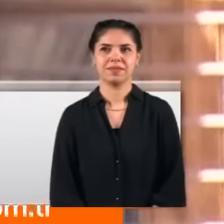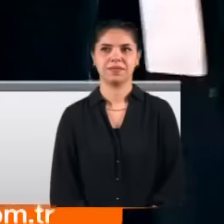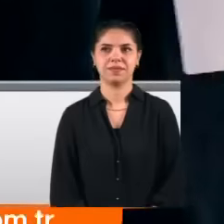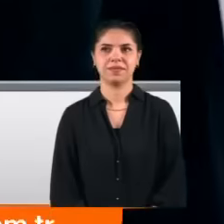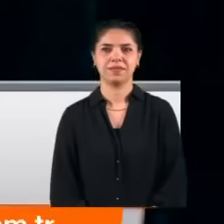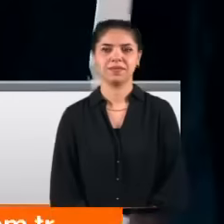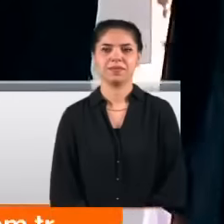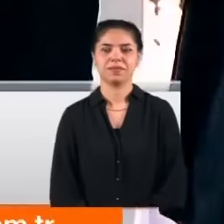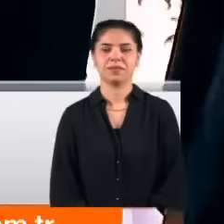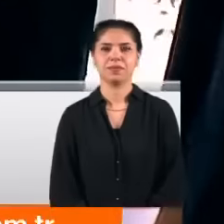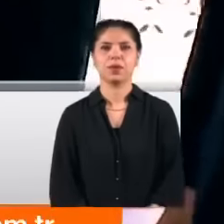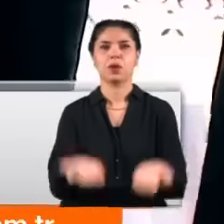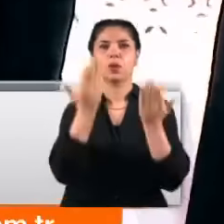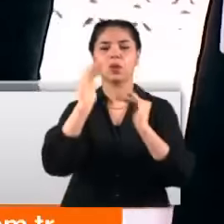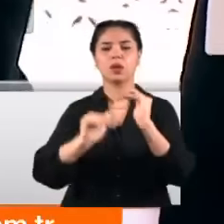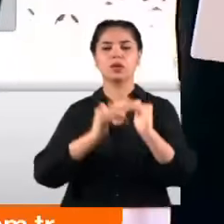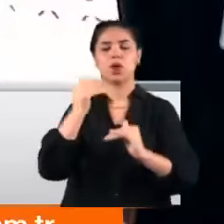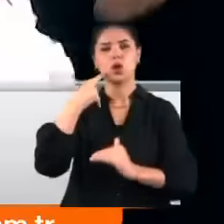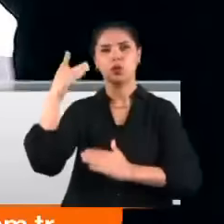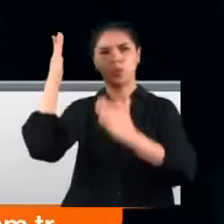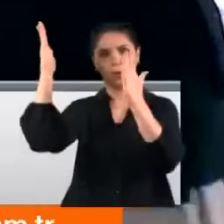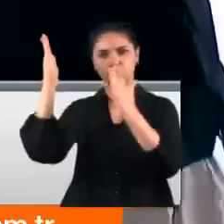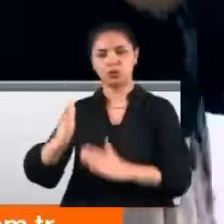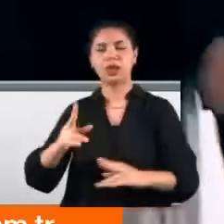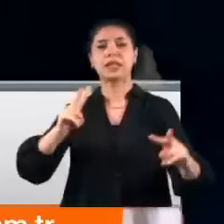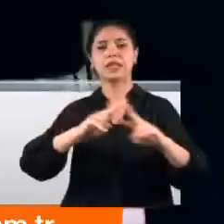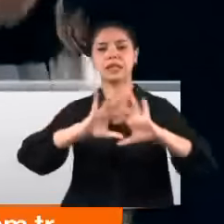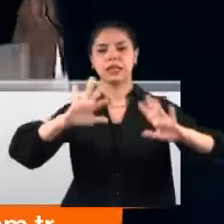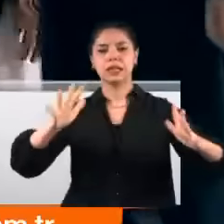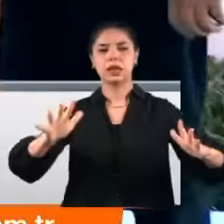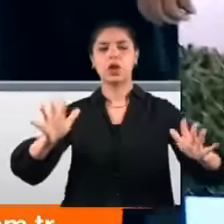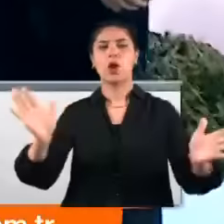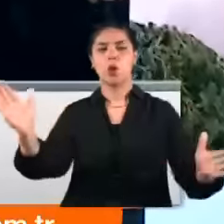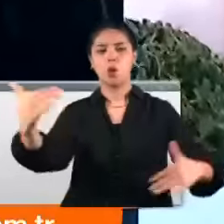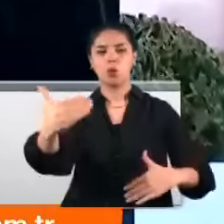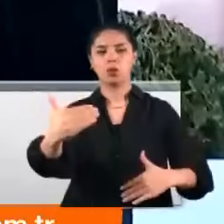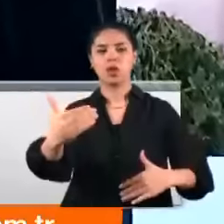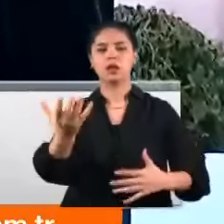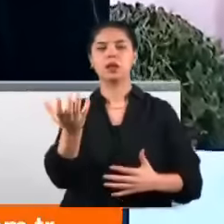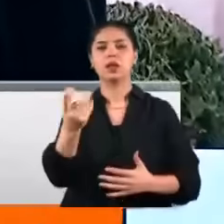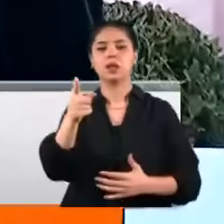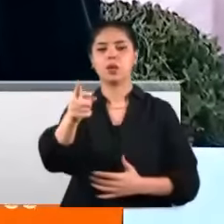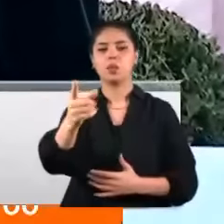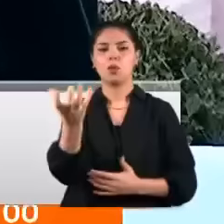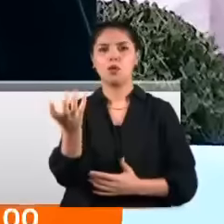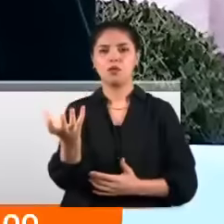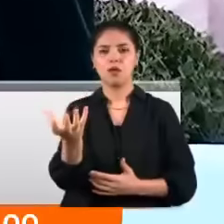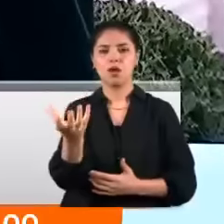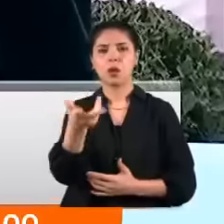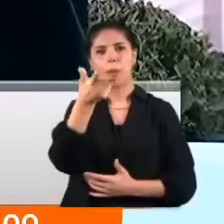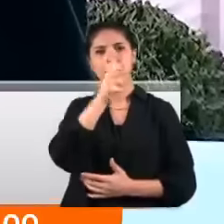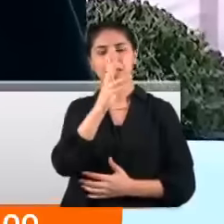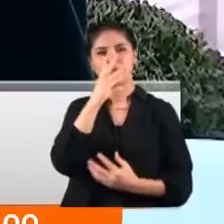Rabbi. Duanın ardından Erdoğan'a Yıldız Sarayı has odasında sergilenen vazonun replikası hediye